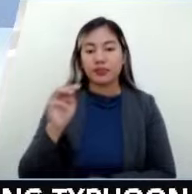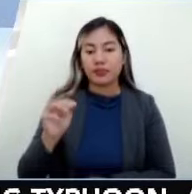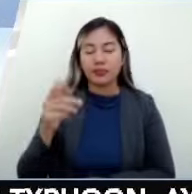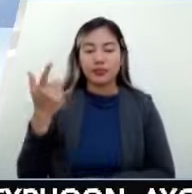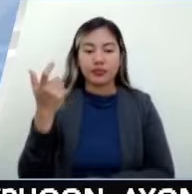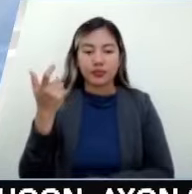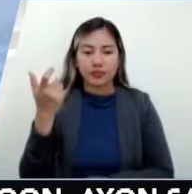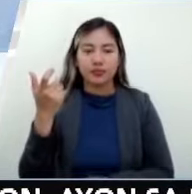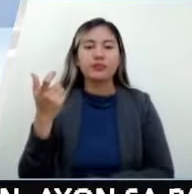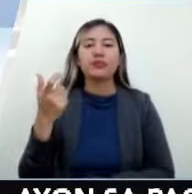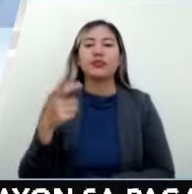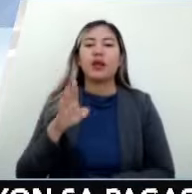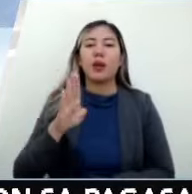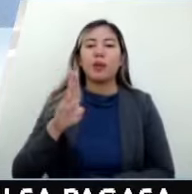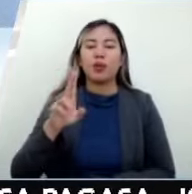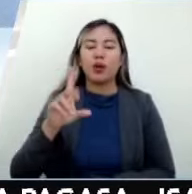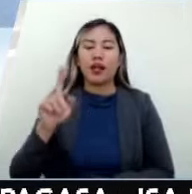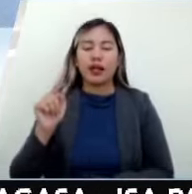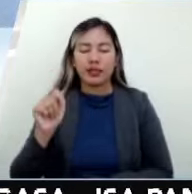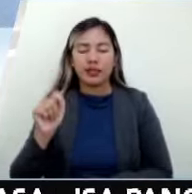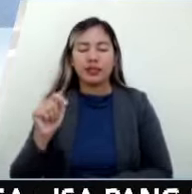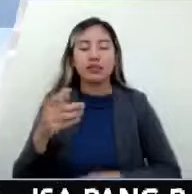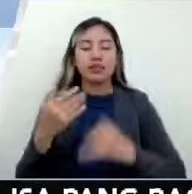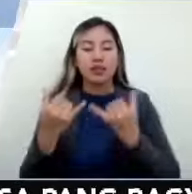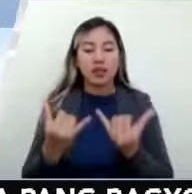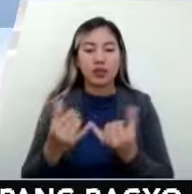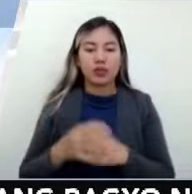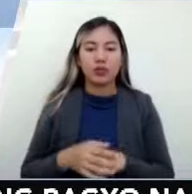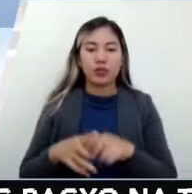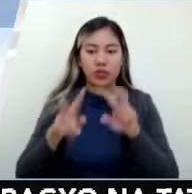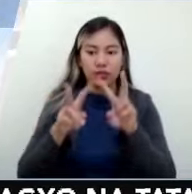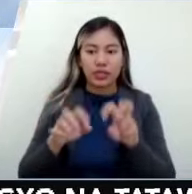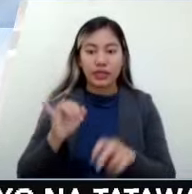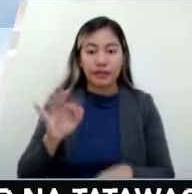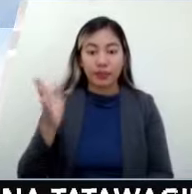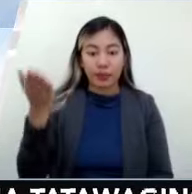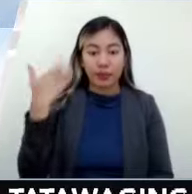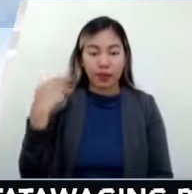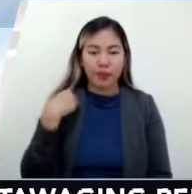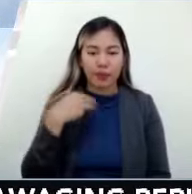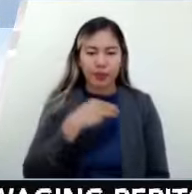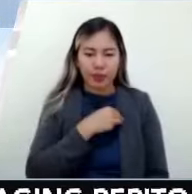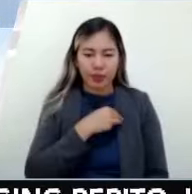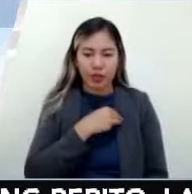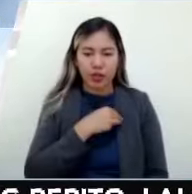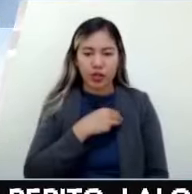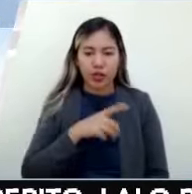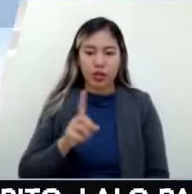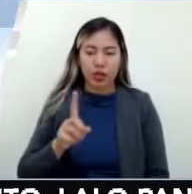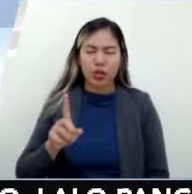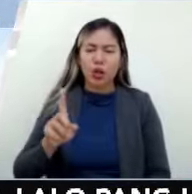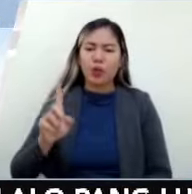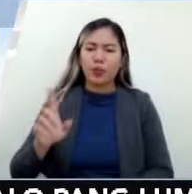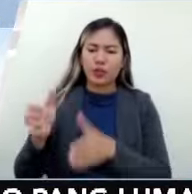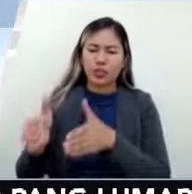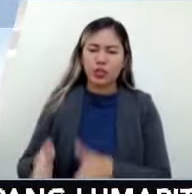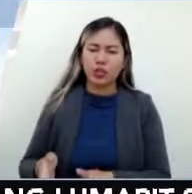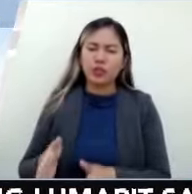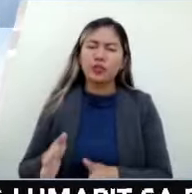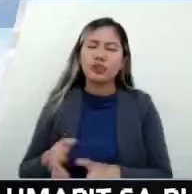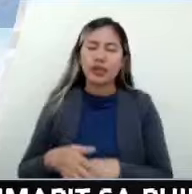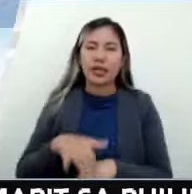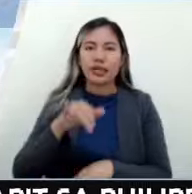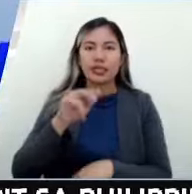bala. Inaalam pa ng SPD kung dating miyembro ng ISAF ang isa sa kanila. Wala pang pahayag ang mga